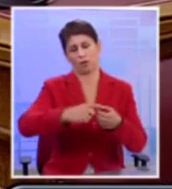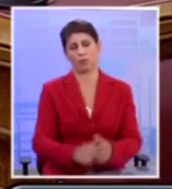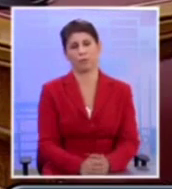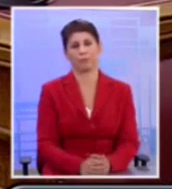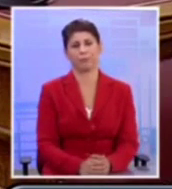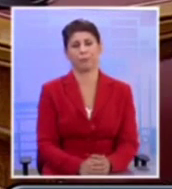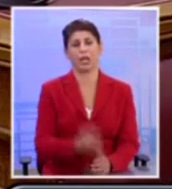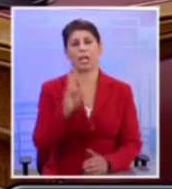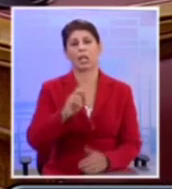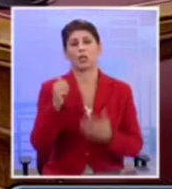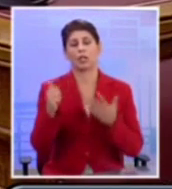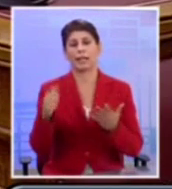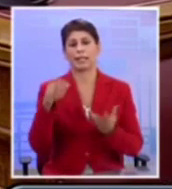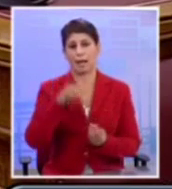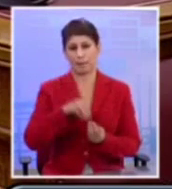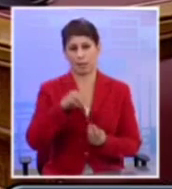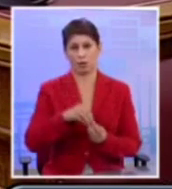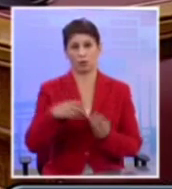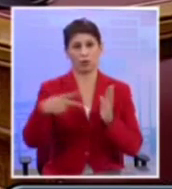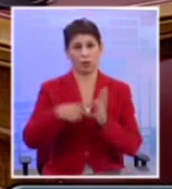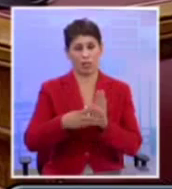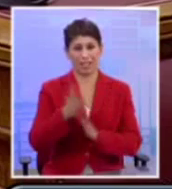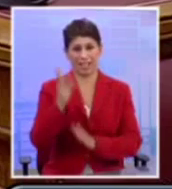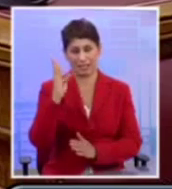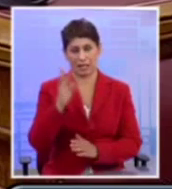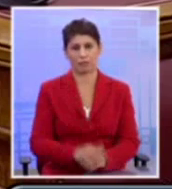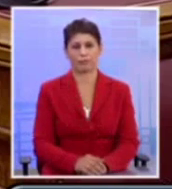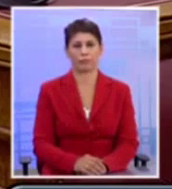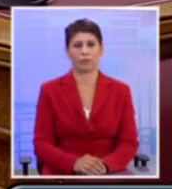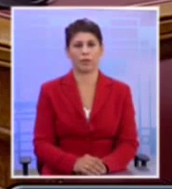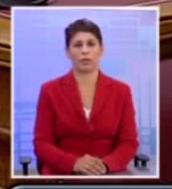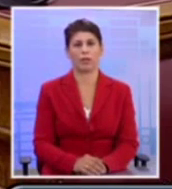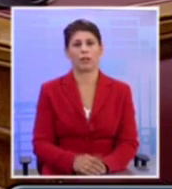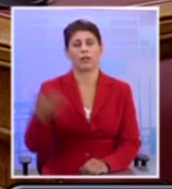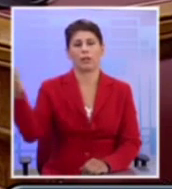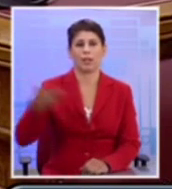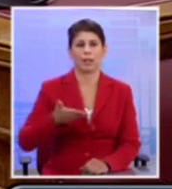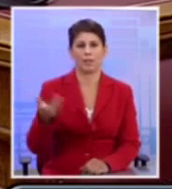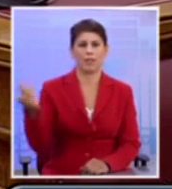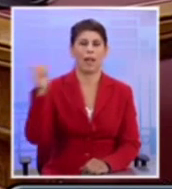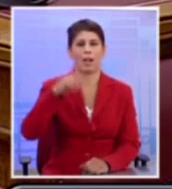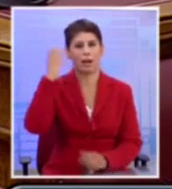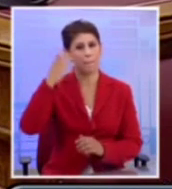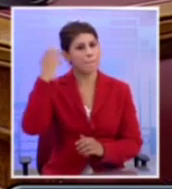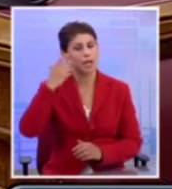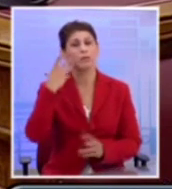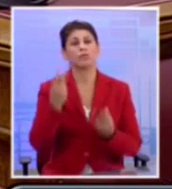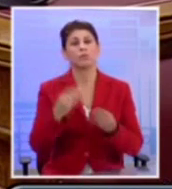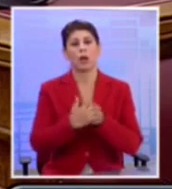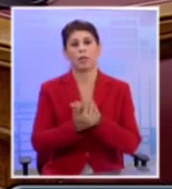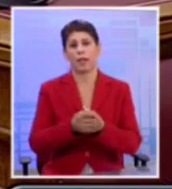Στις 26 Απριλίου του 2013 έρχεται μια άλλη μελέτη πολύ